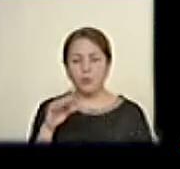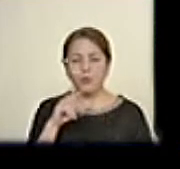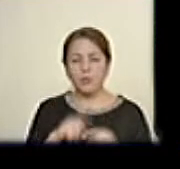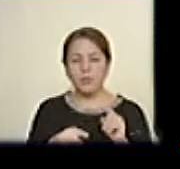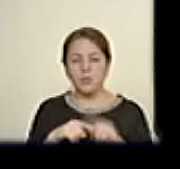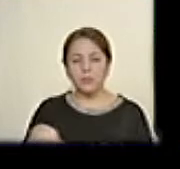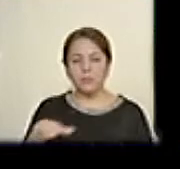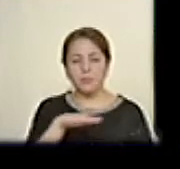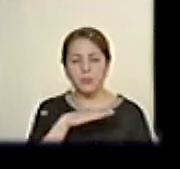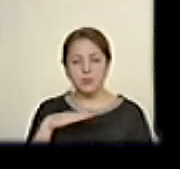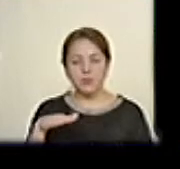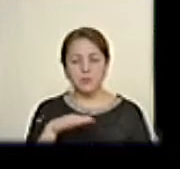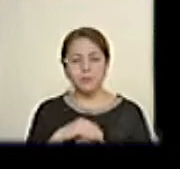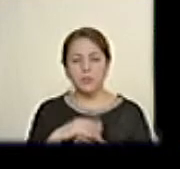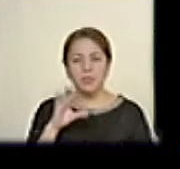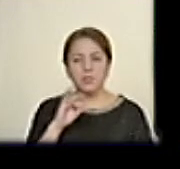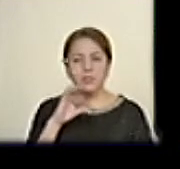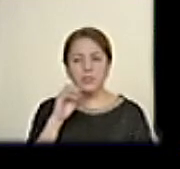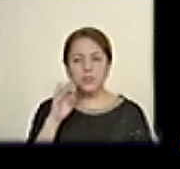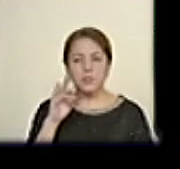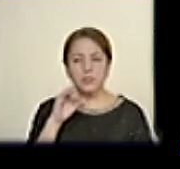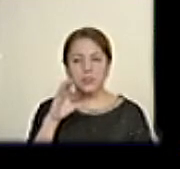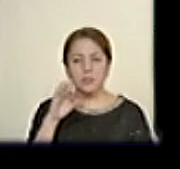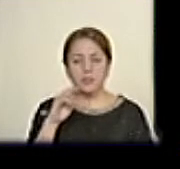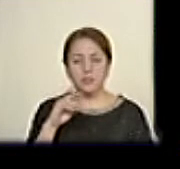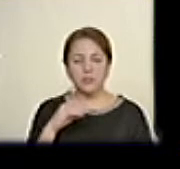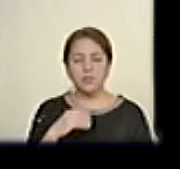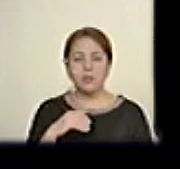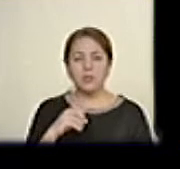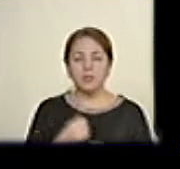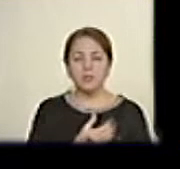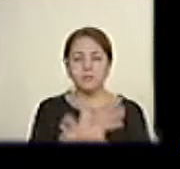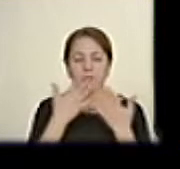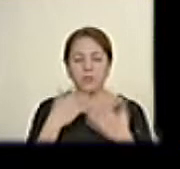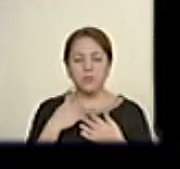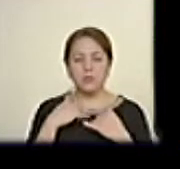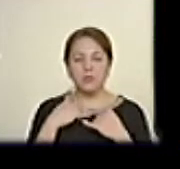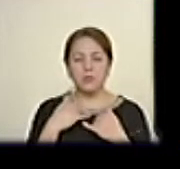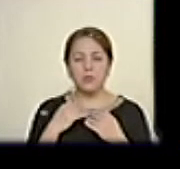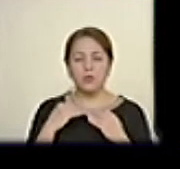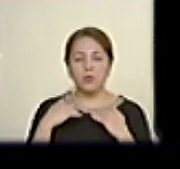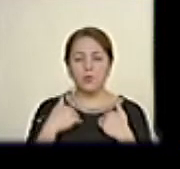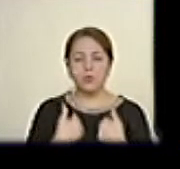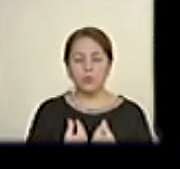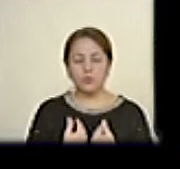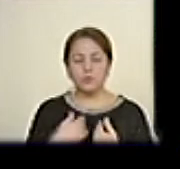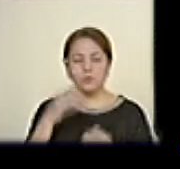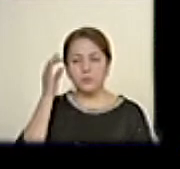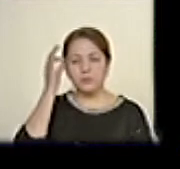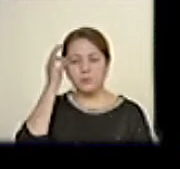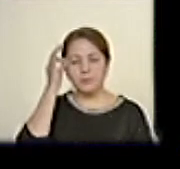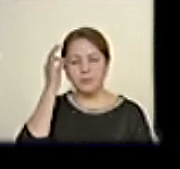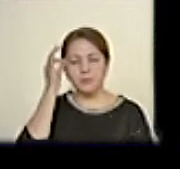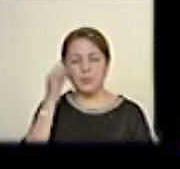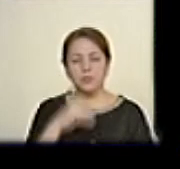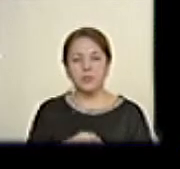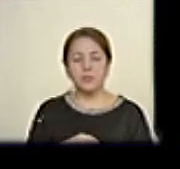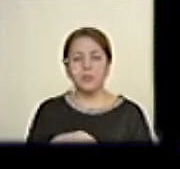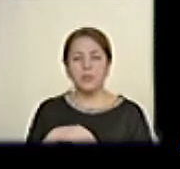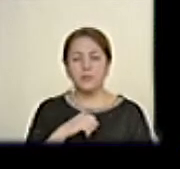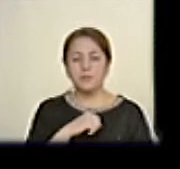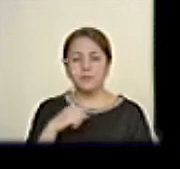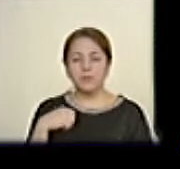просторам, с ностальгией и светлой грустью вспоминает о красоте предрассветного часа в своей малой